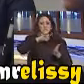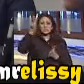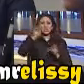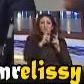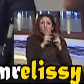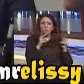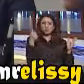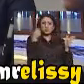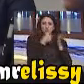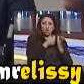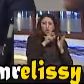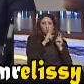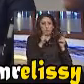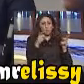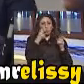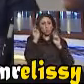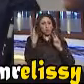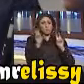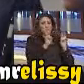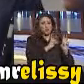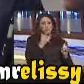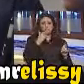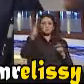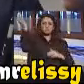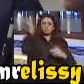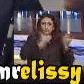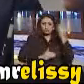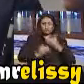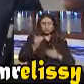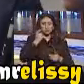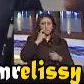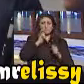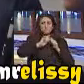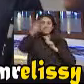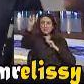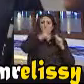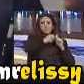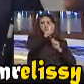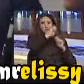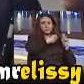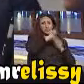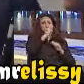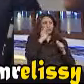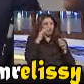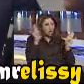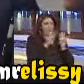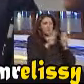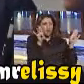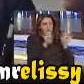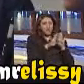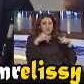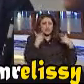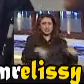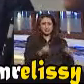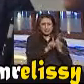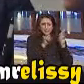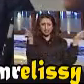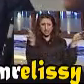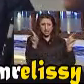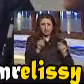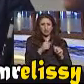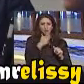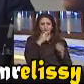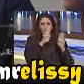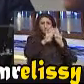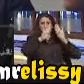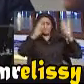كلها عندها مصالحها عطلانة واقفة. طبعا زي ما ستك عارف طبعا أن العملية التظاهر